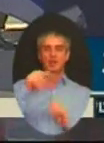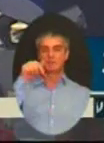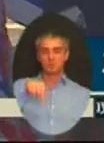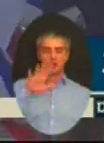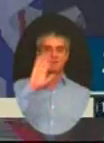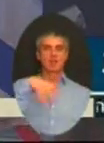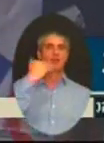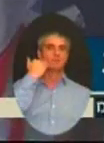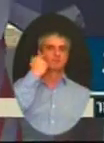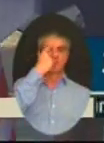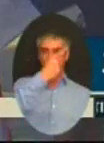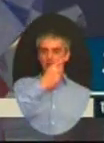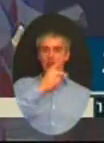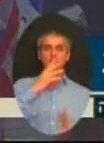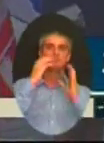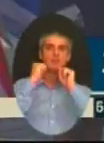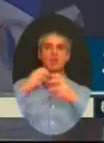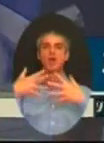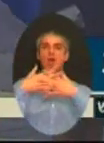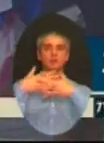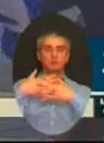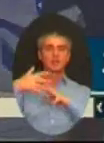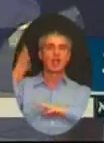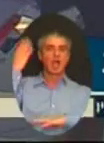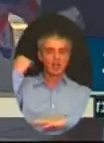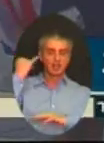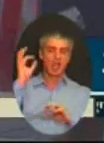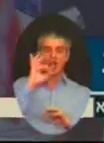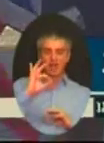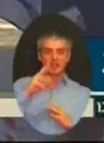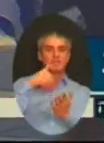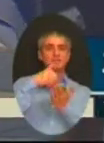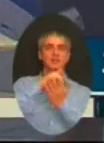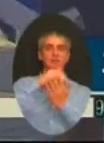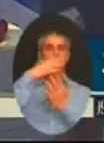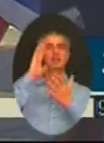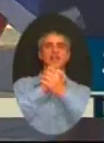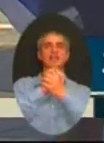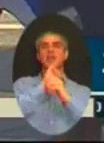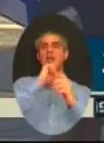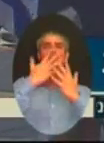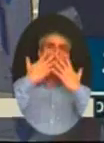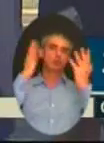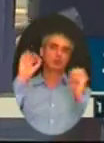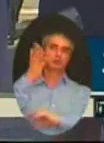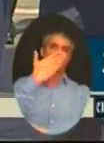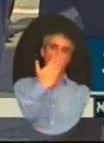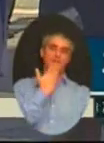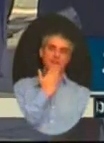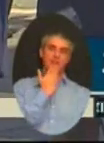גם שם. אין ספק שארצות הברית הייתה עודנה ותהיה הידידה הגדולה ביותר